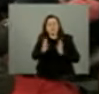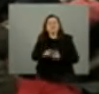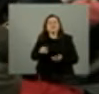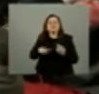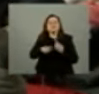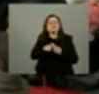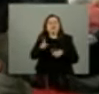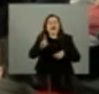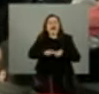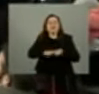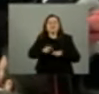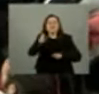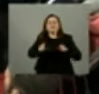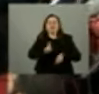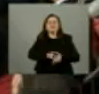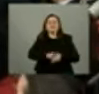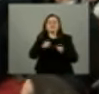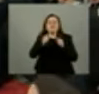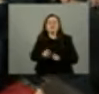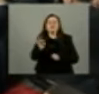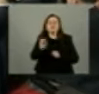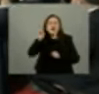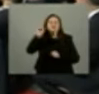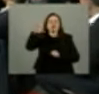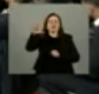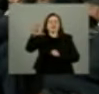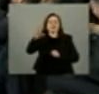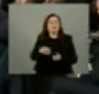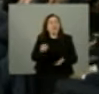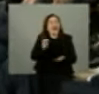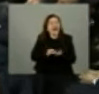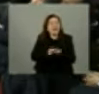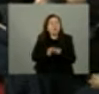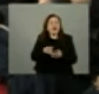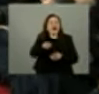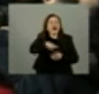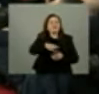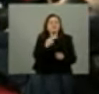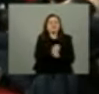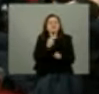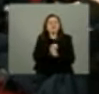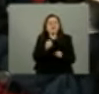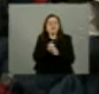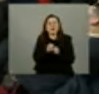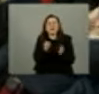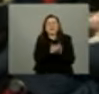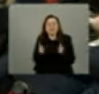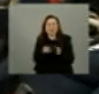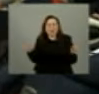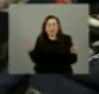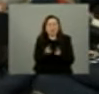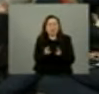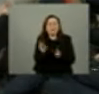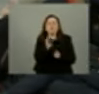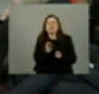ξέρουμε πολύ καλά, ο κύριος Κασελάκης τη χρησιμοποιεί πάρα πολύ συχνά. Τώρα, βάλε μια ανωτελεία, Δημήτρη, σε παρακαλώ